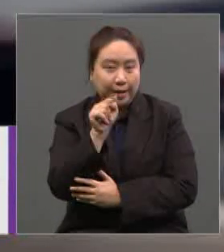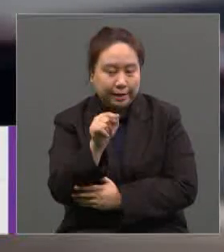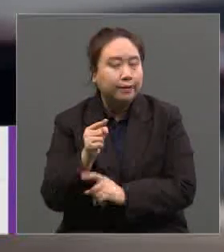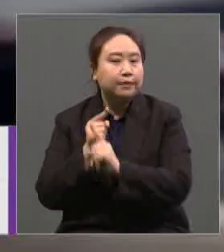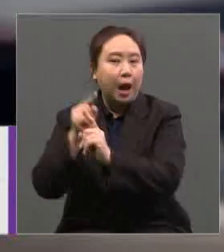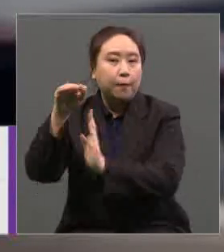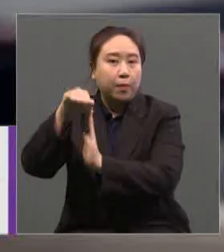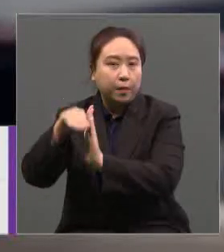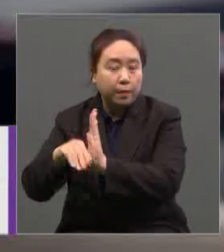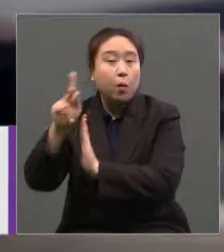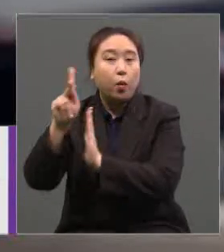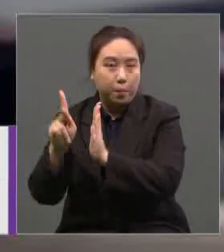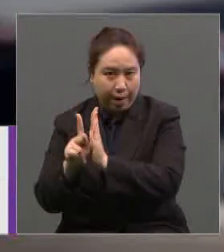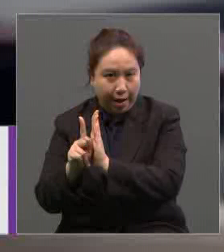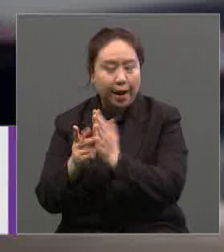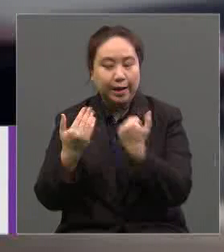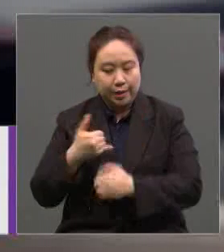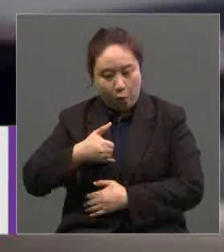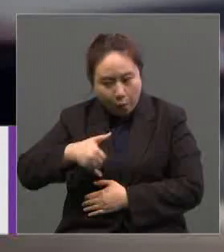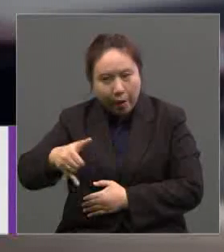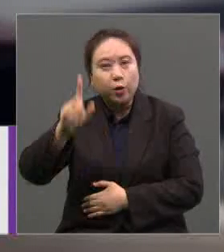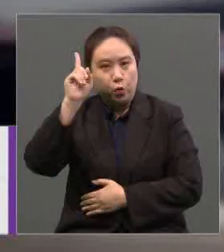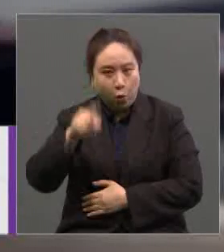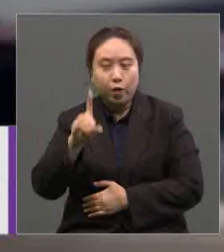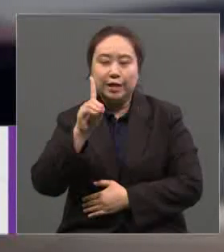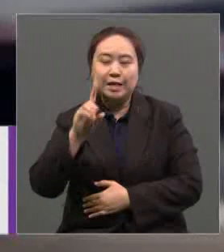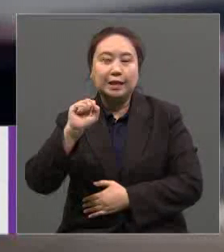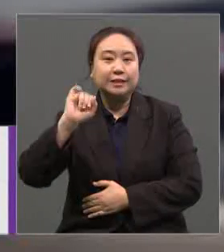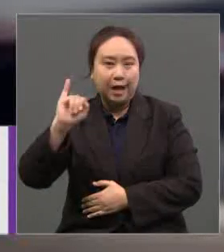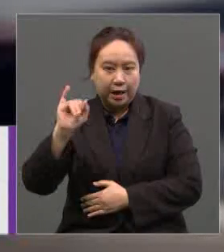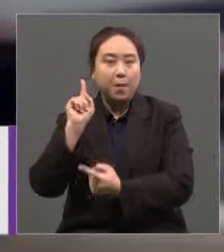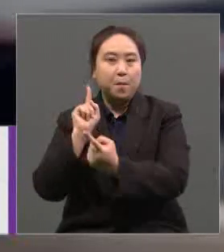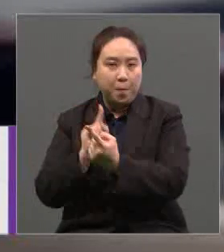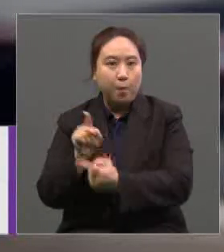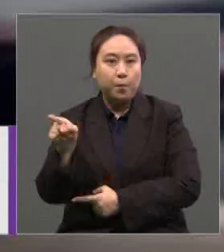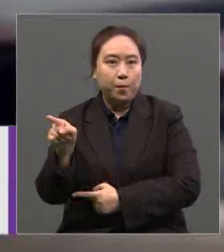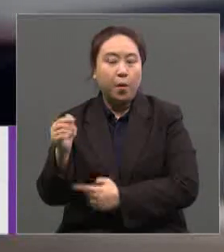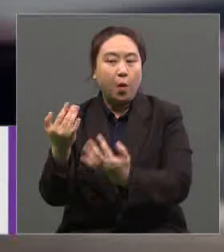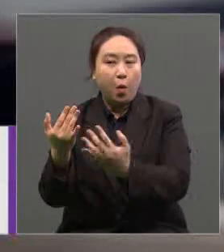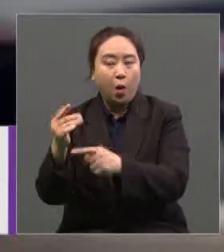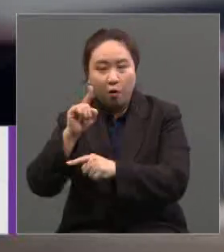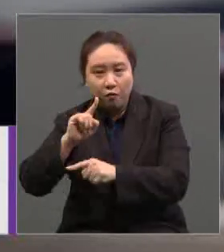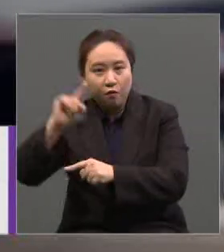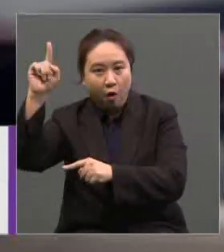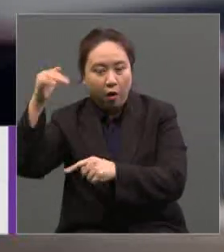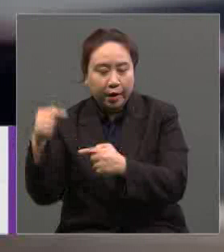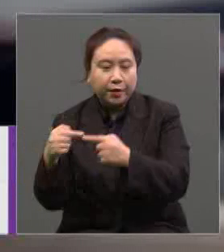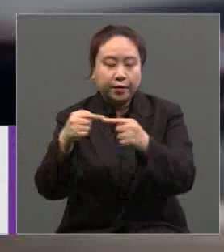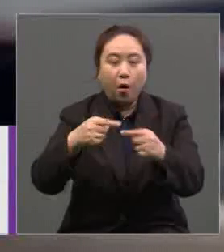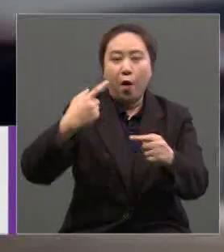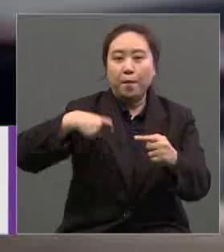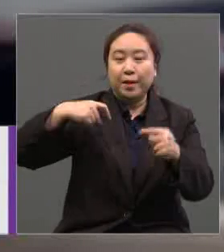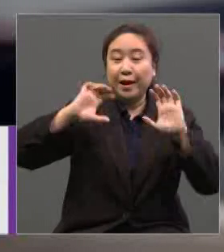ของกฎหมายเบื้องต้นเนี่ยต้องไปพบ DSI ตั้งแต่เริ่มพอทาง DSI สั่งฟ้องก็ต้องไปต่อที่อัยการ